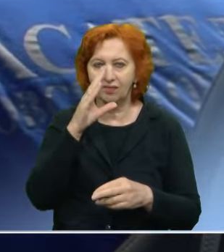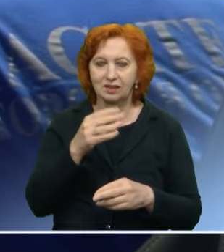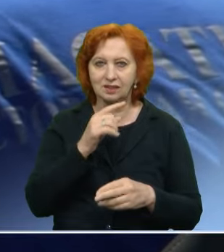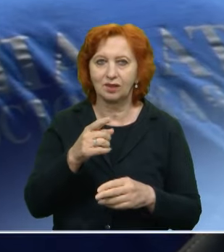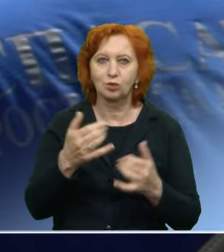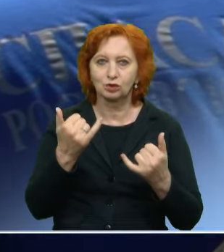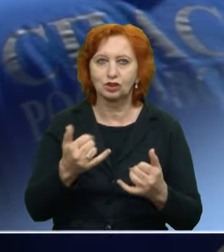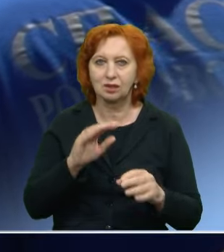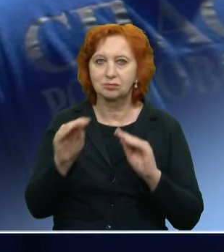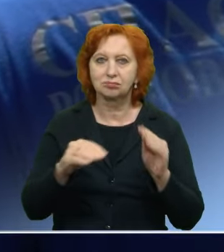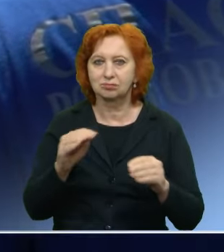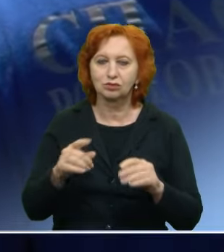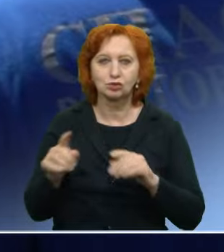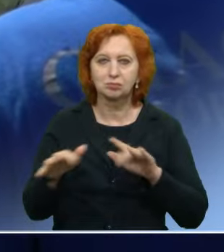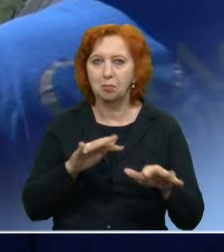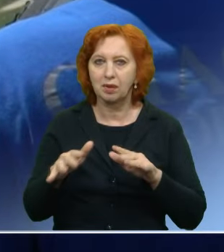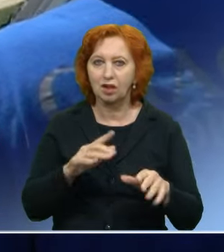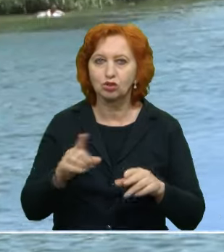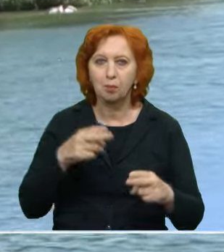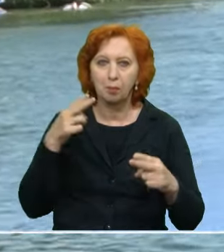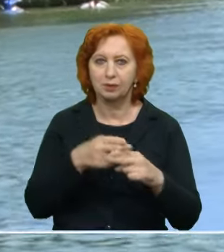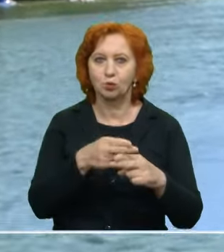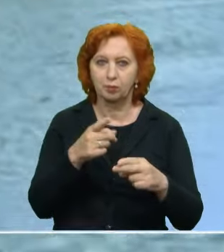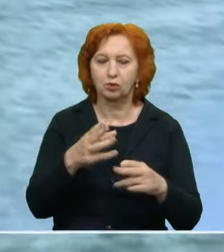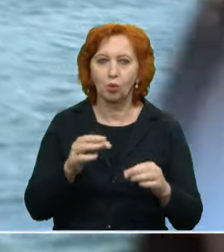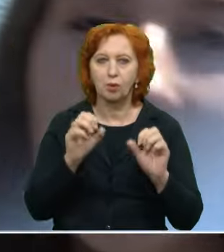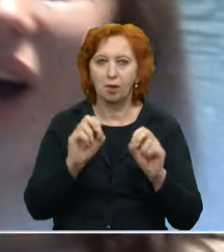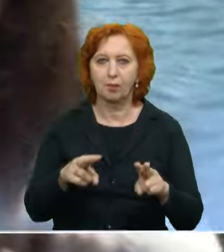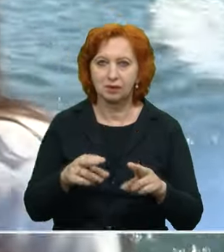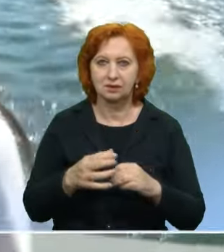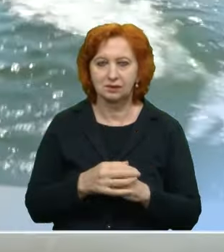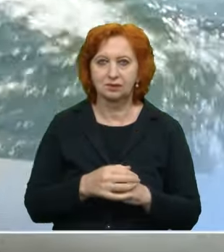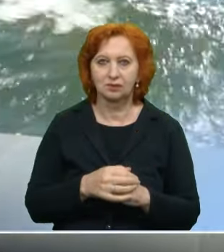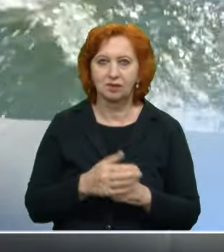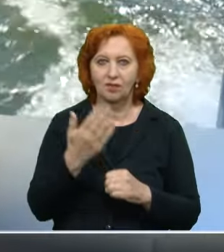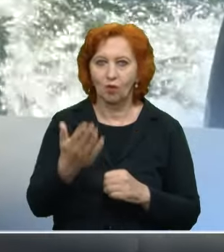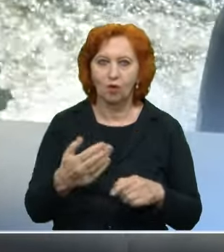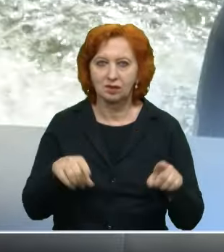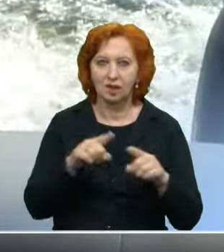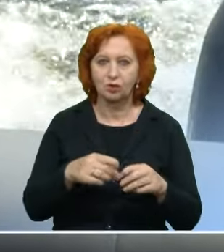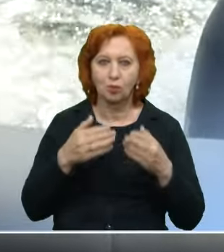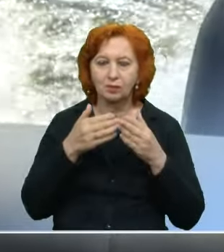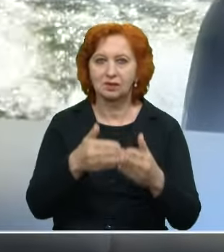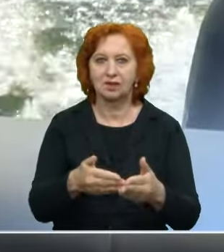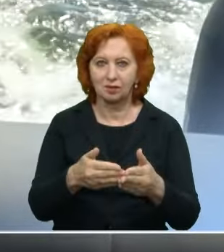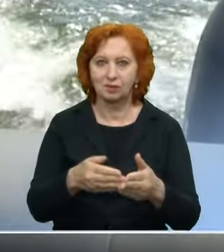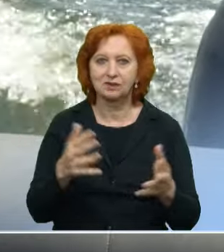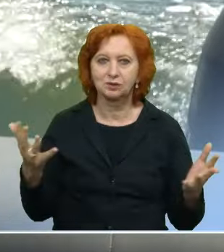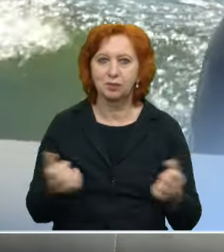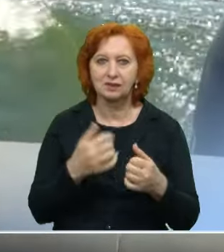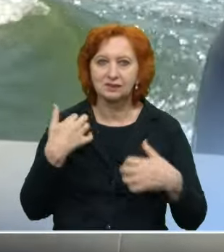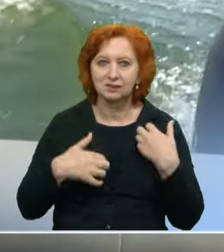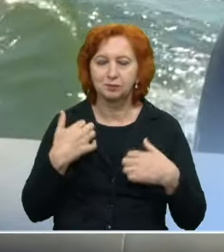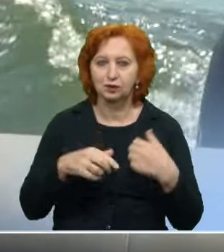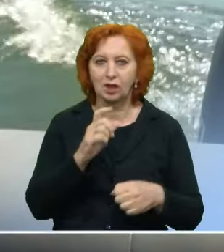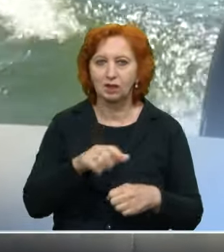и несанкционированных мест, чтобы предупредить отдыхающих об опасности. Вот на таком транспортном средстве спасатели спешат к